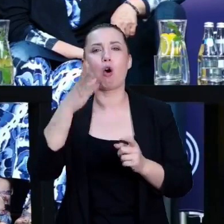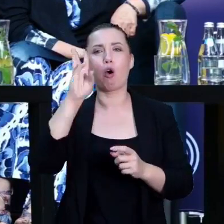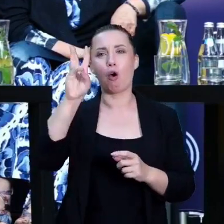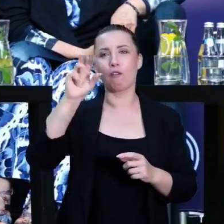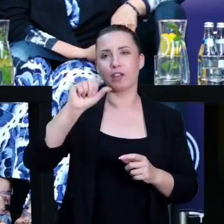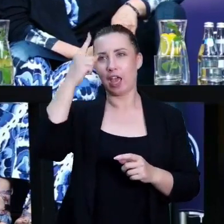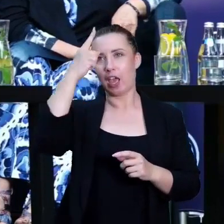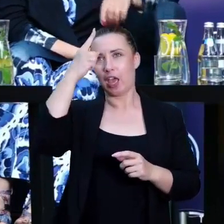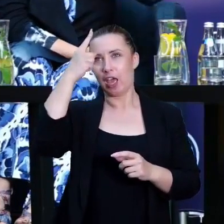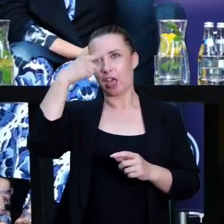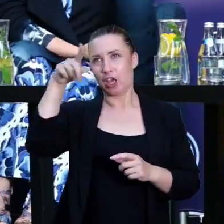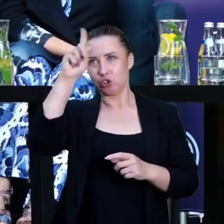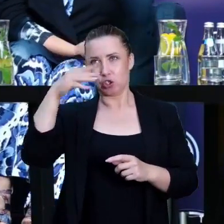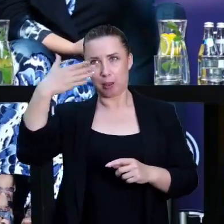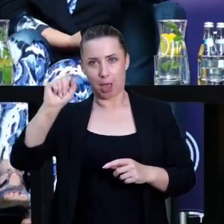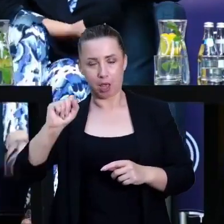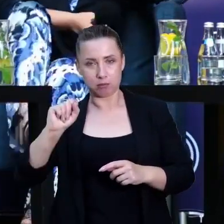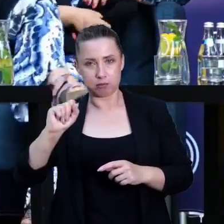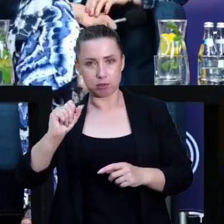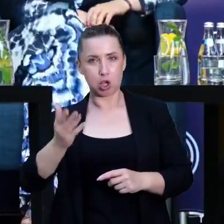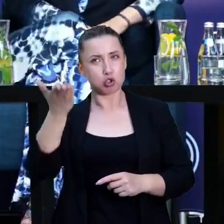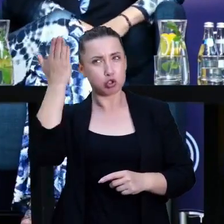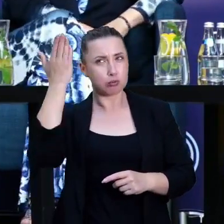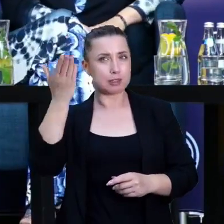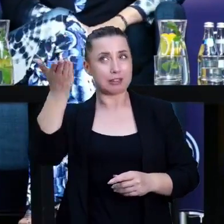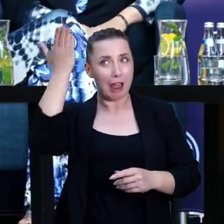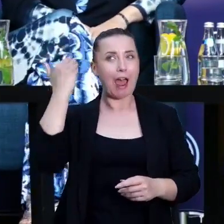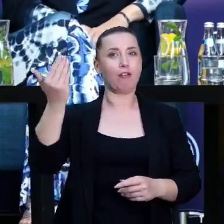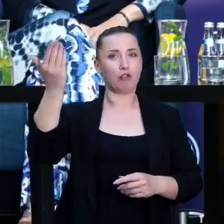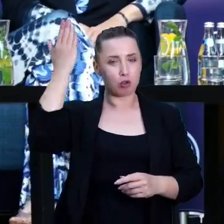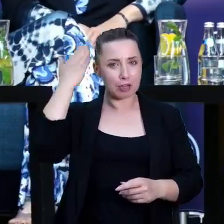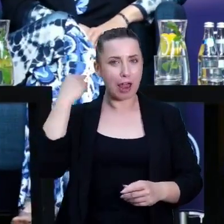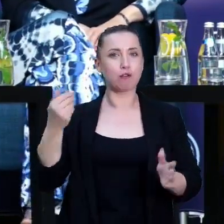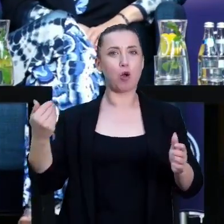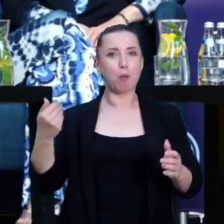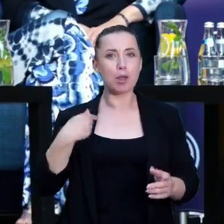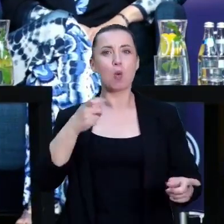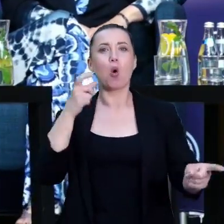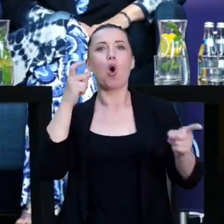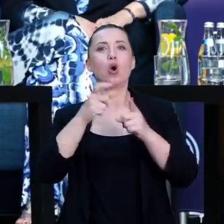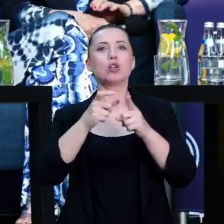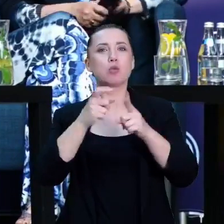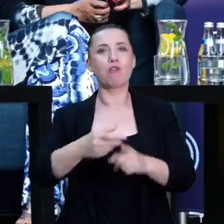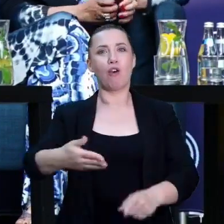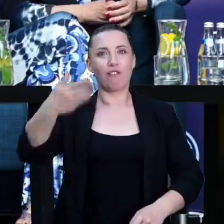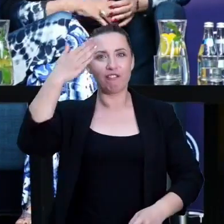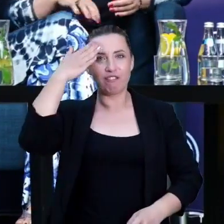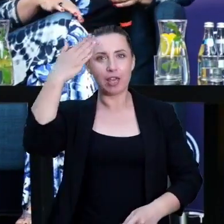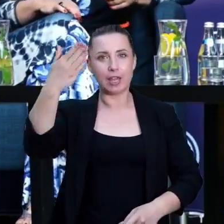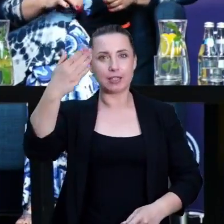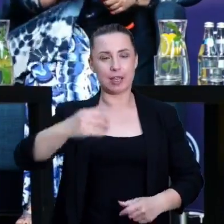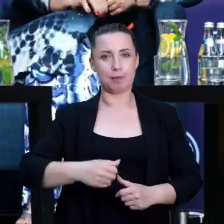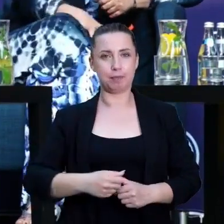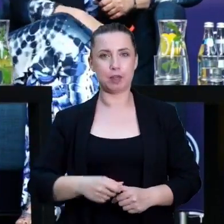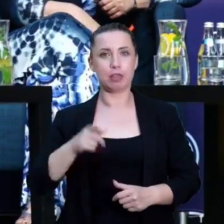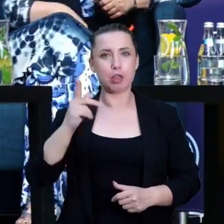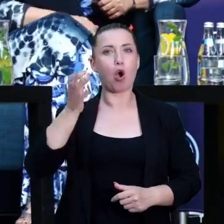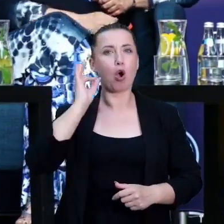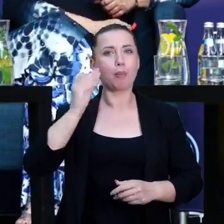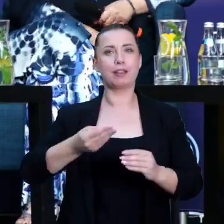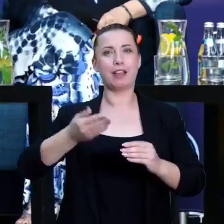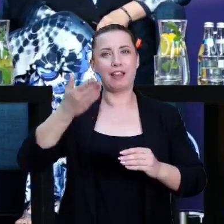etymologia tego słowa jest od wiedzy, czyli to są kobiety, które wiedzą więcej. Ja